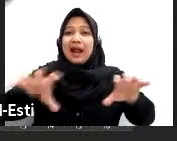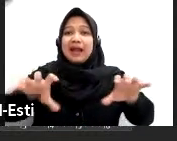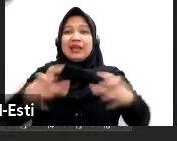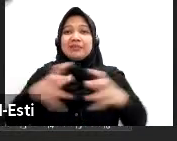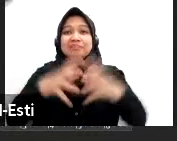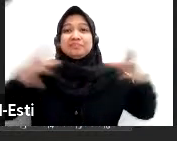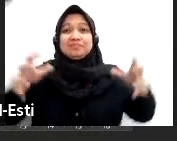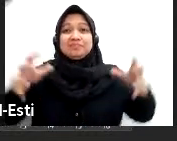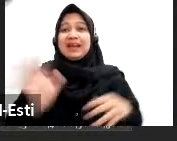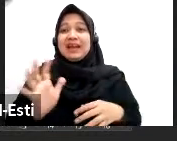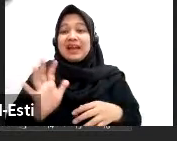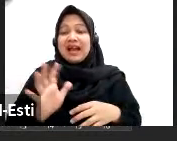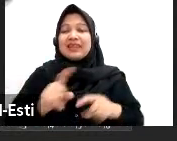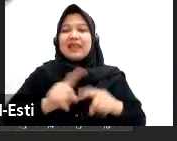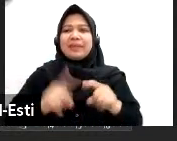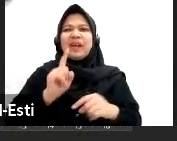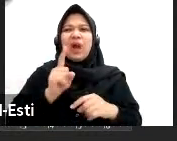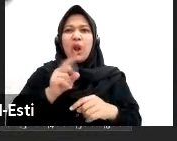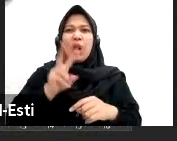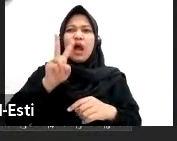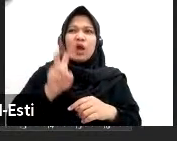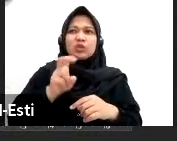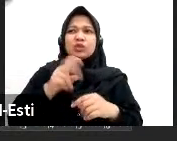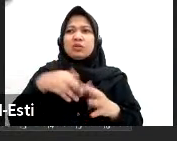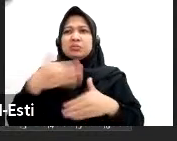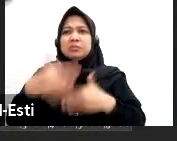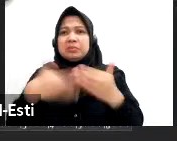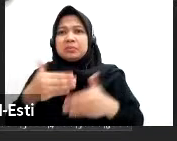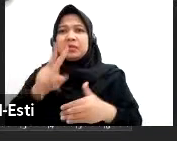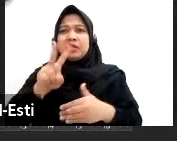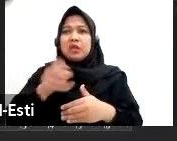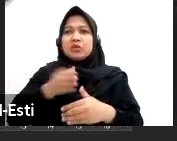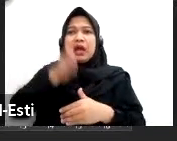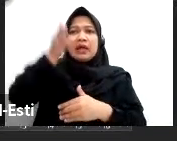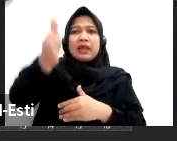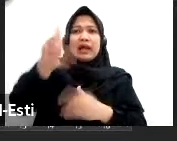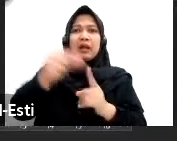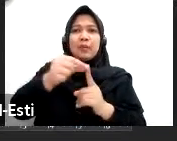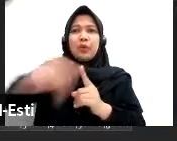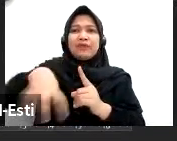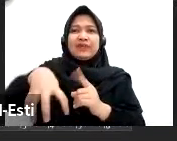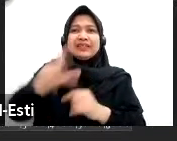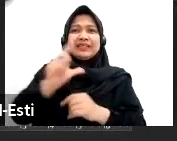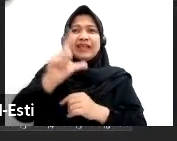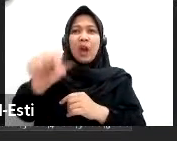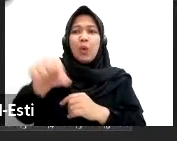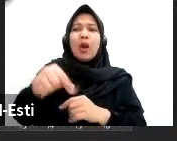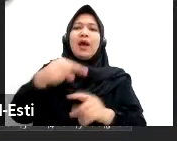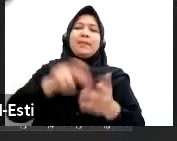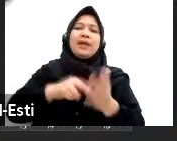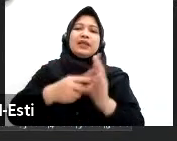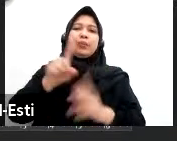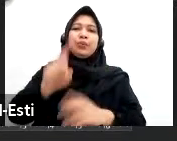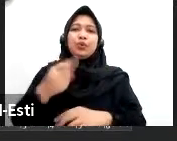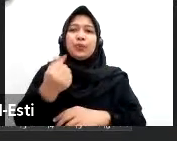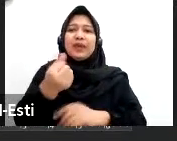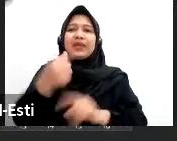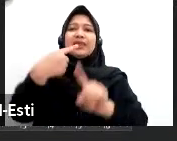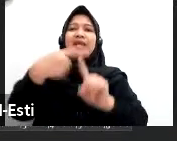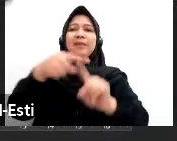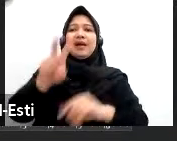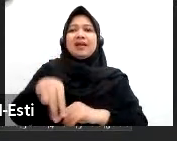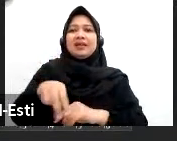kalau mereka harus menyelesaikan sengketa tuh itu ibukota provinsi milik sangat jauh dari biaya konsumen